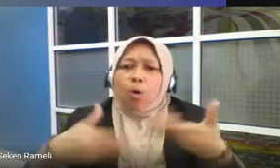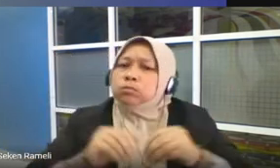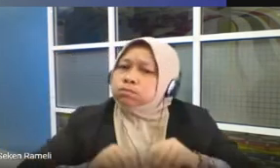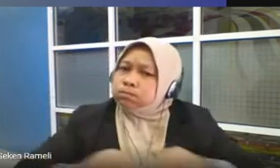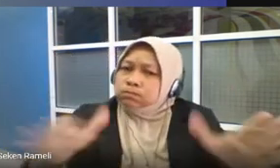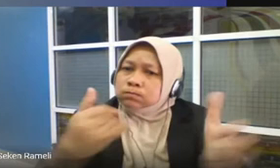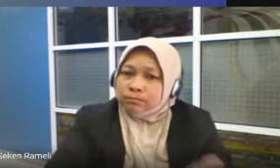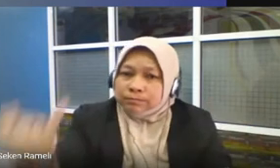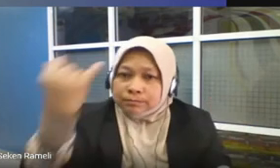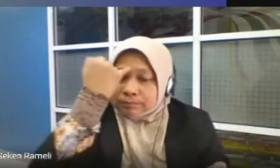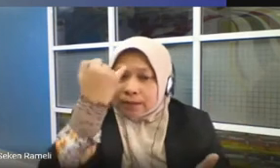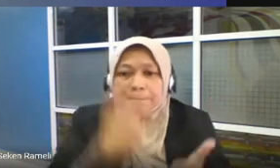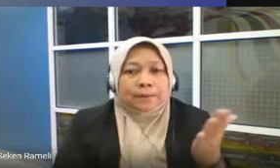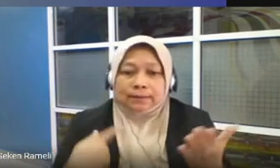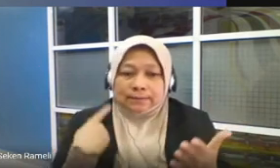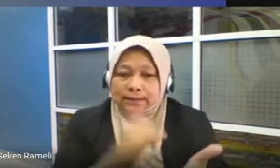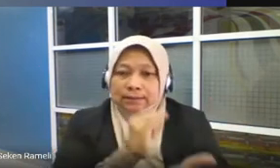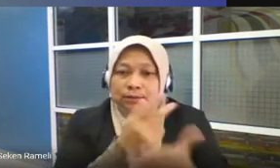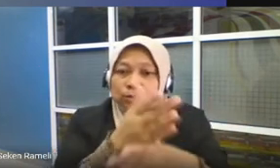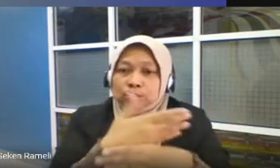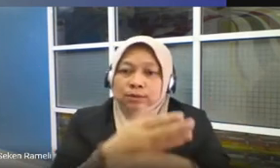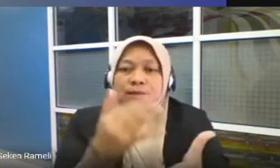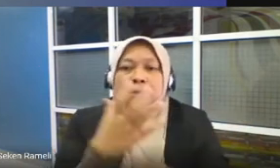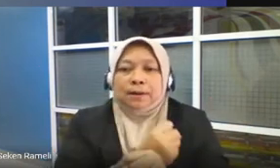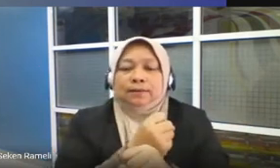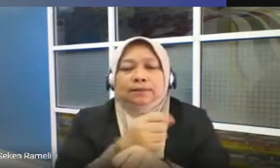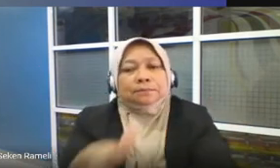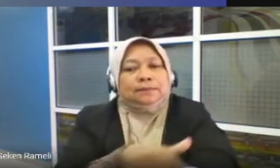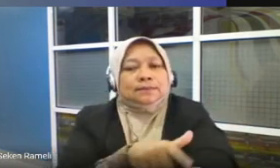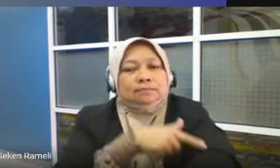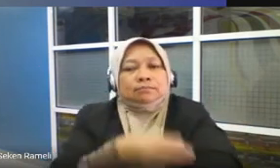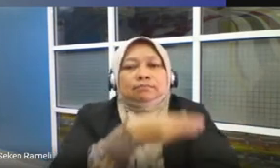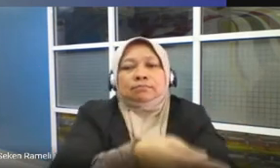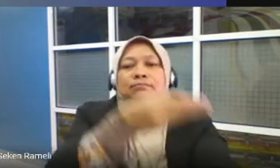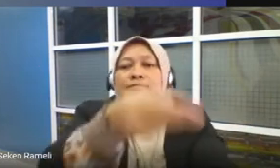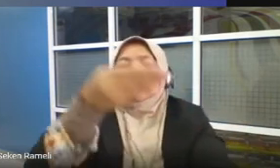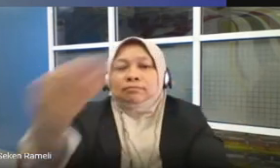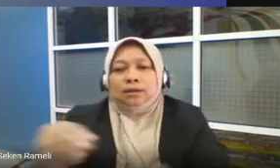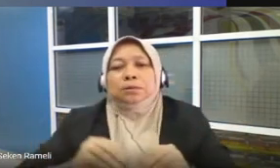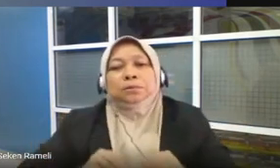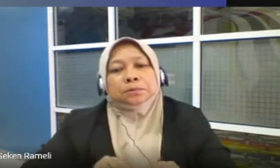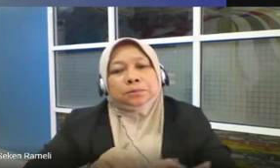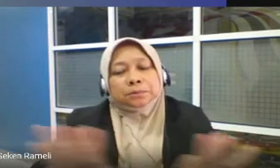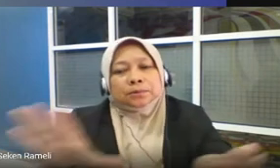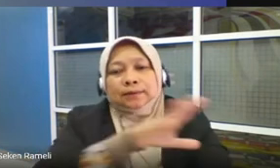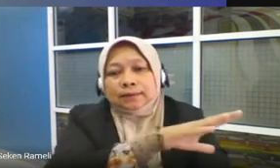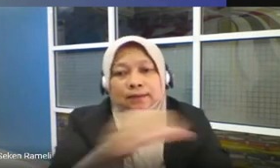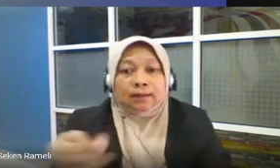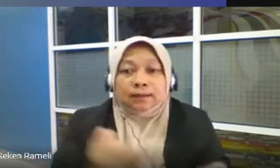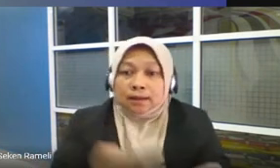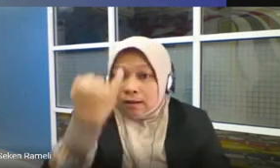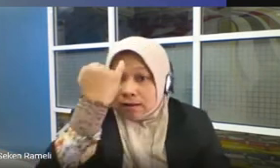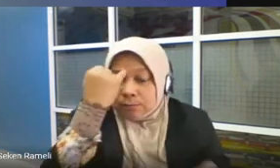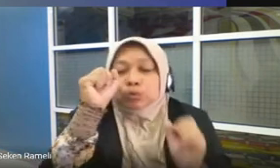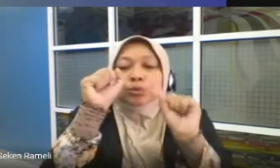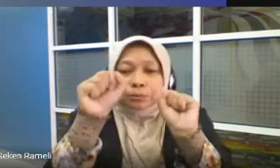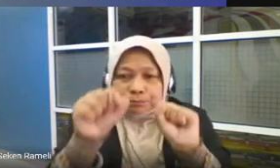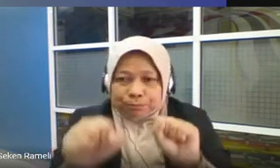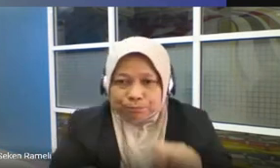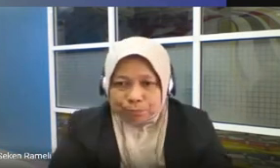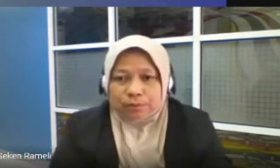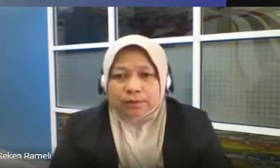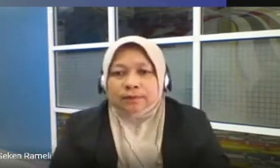saya berharap apa yang saya kongsikan ini dapat dipanjang-panjangkan menjadi ilmu dan juga supaya ilmu ini boleh